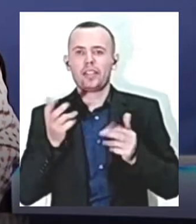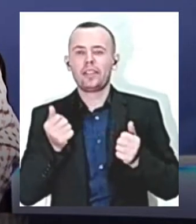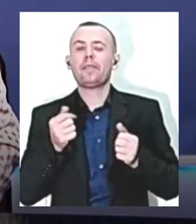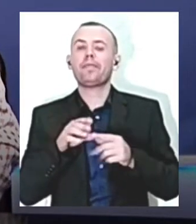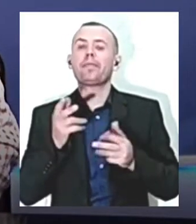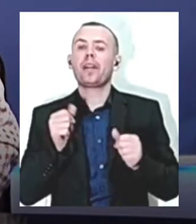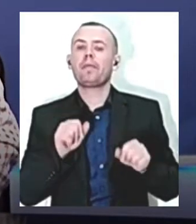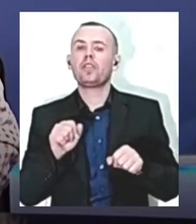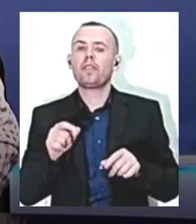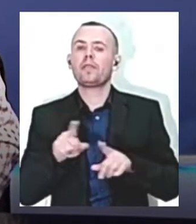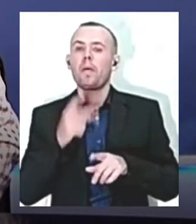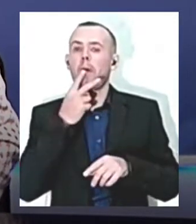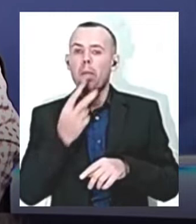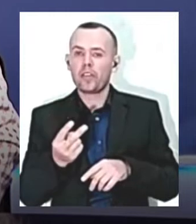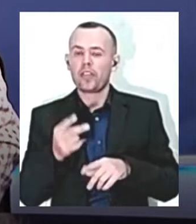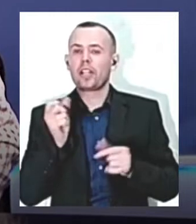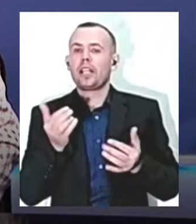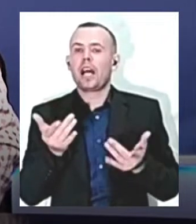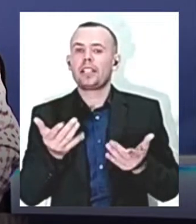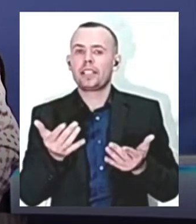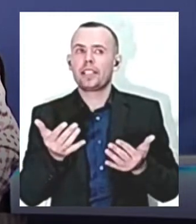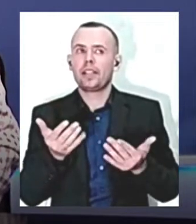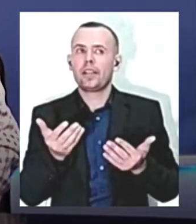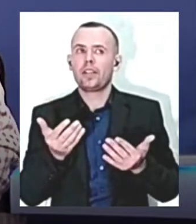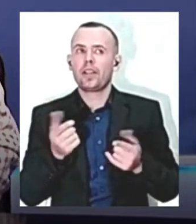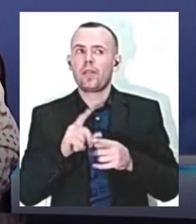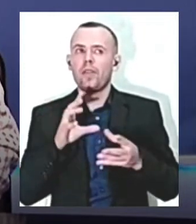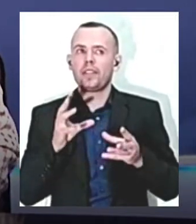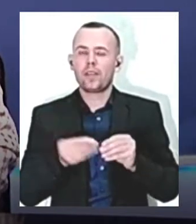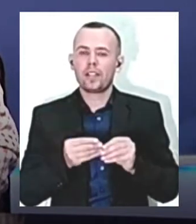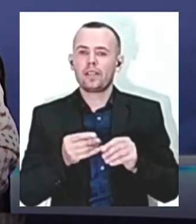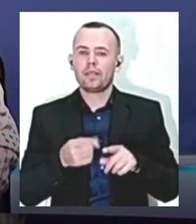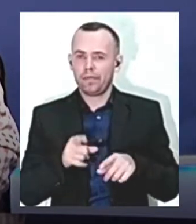побачити, наскільки в різних реальностях існують певні групи. І як